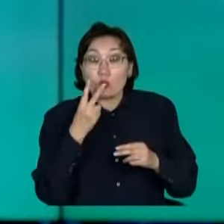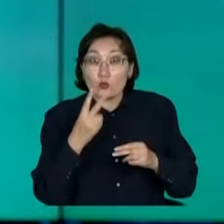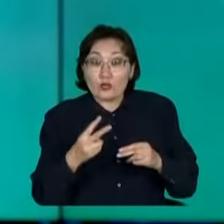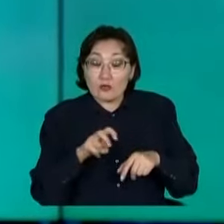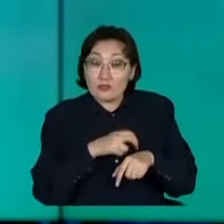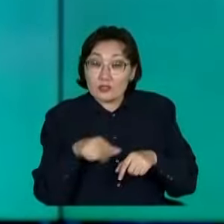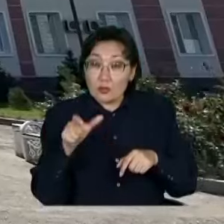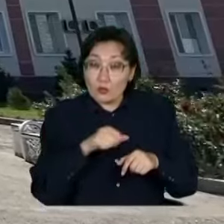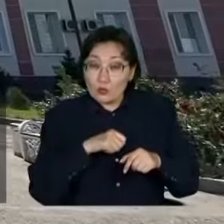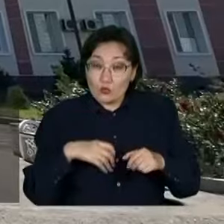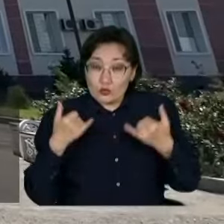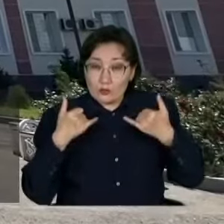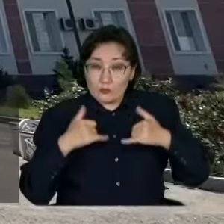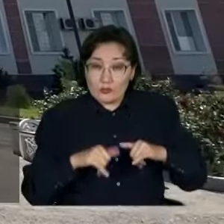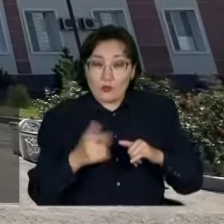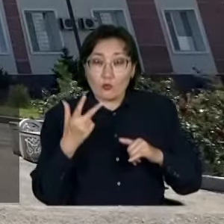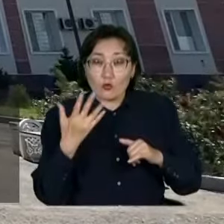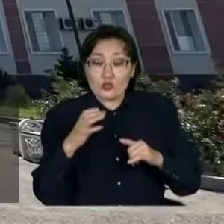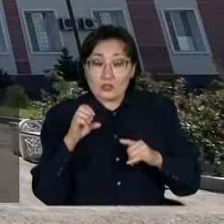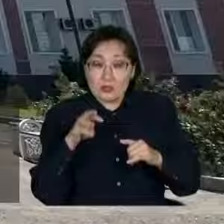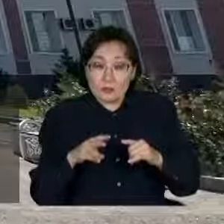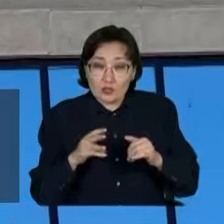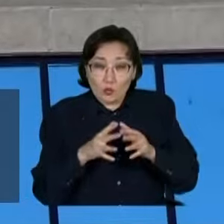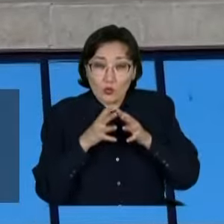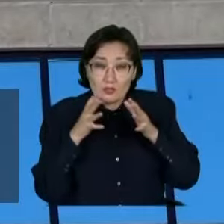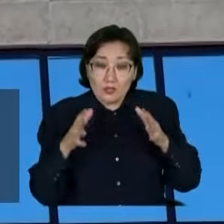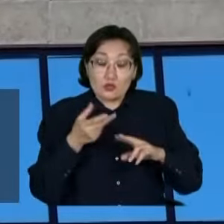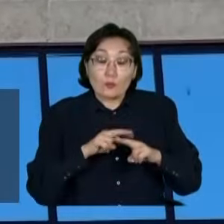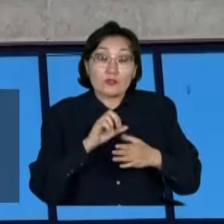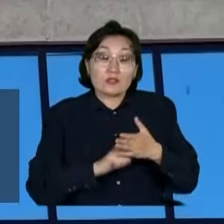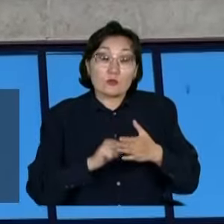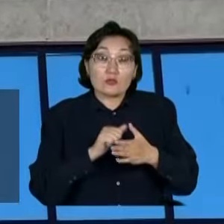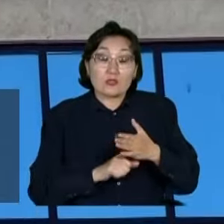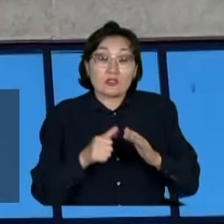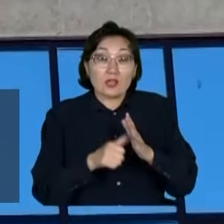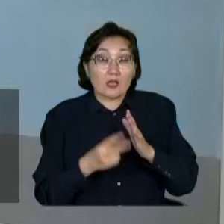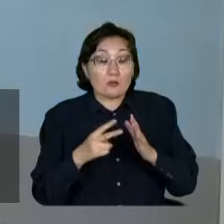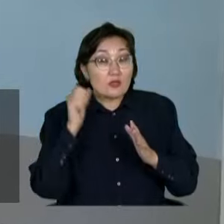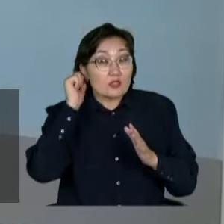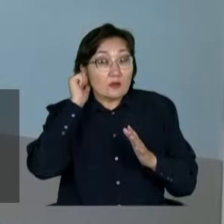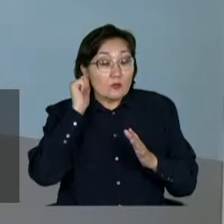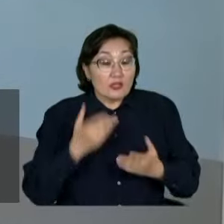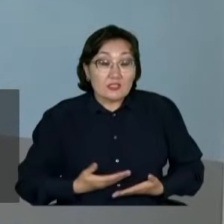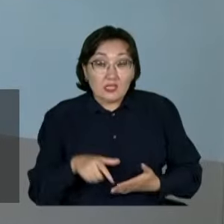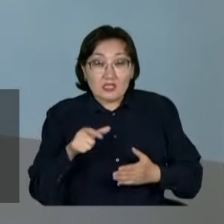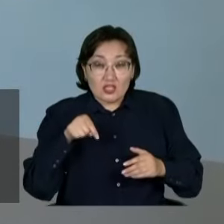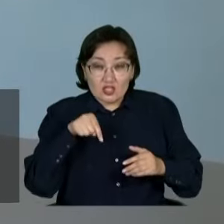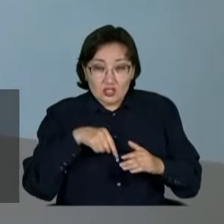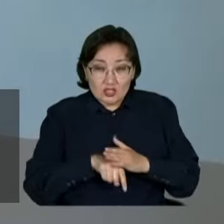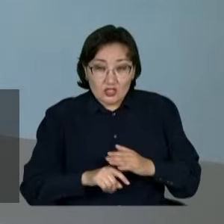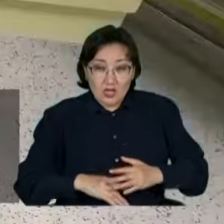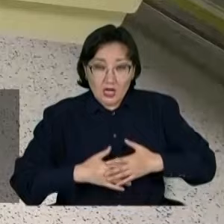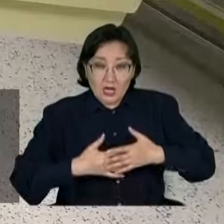аң-таң. Себебі сік көлемі 35 сантиметрге жетіпті. Соның салдарынан меркілік 62 жастағы тұрғынның іші ісіп,